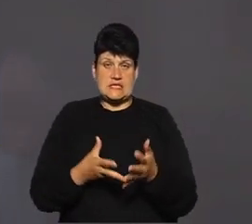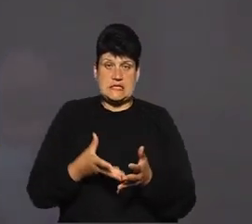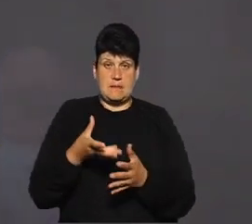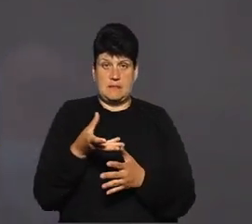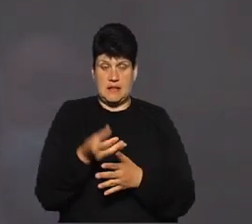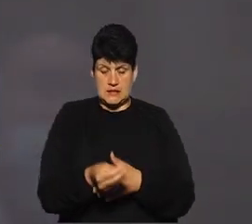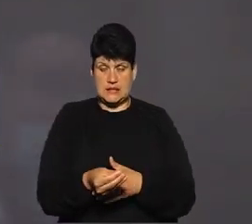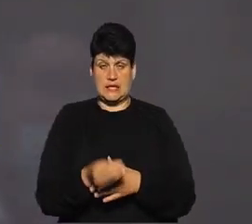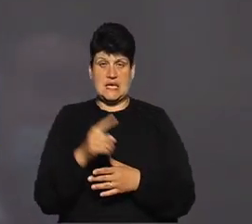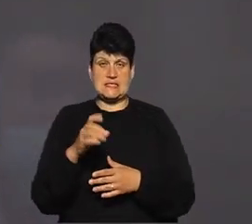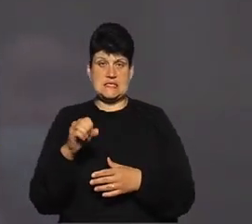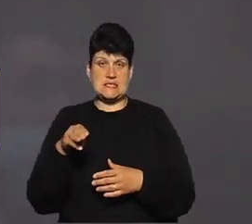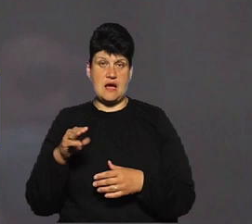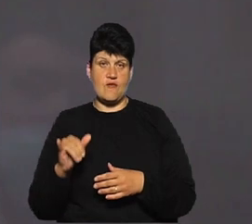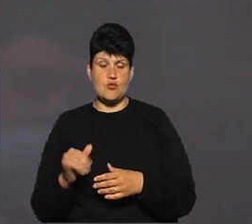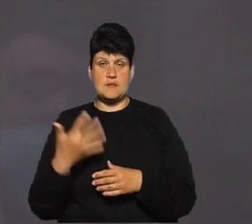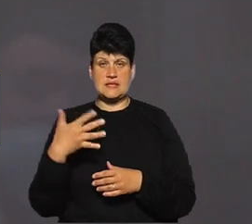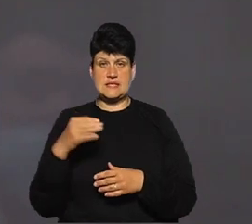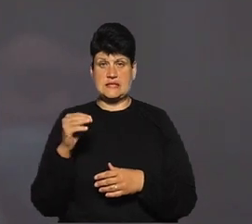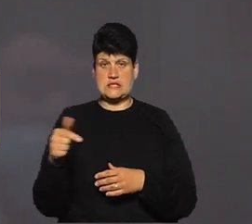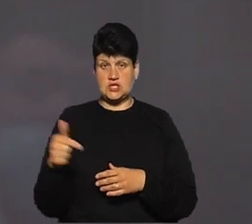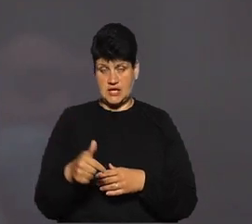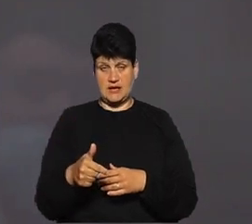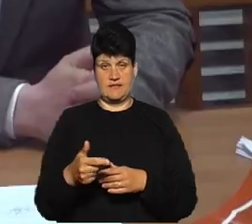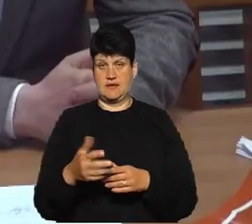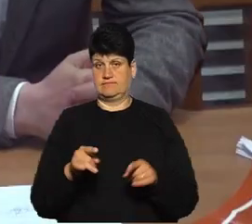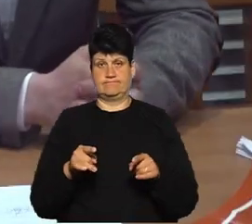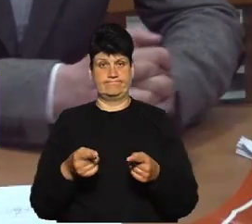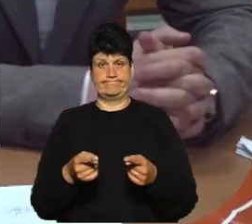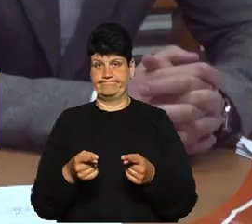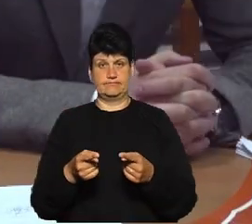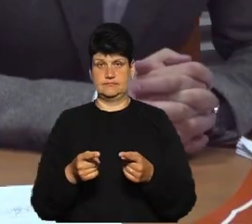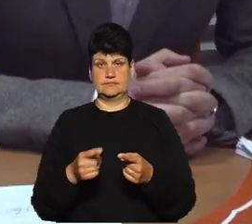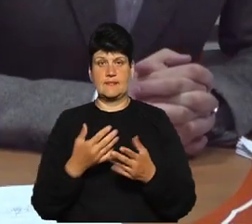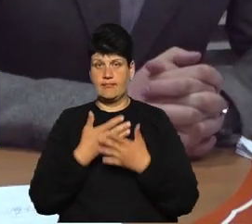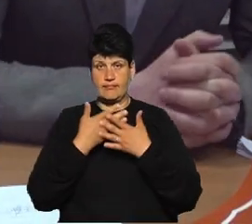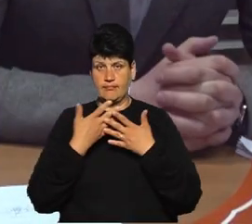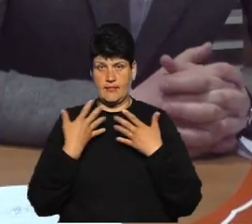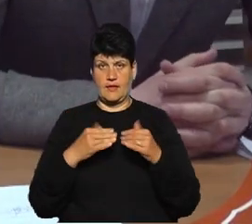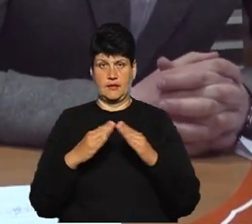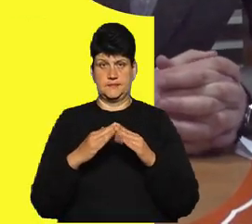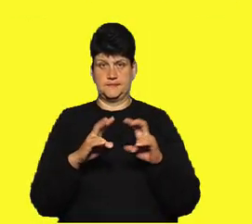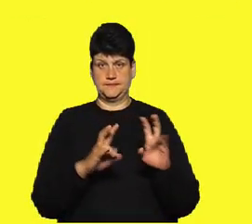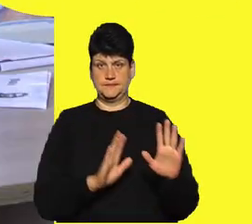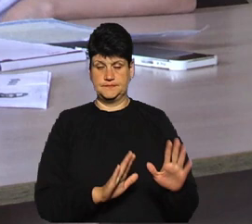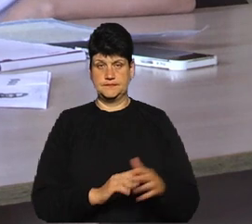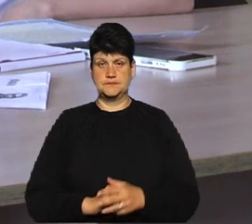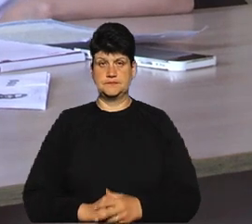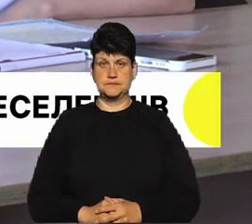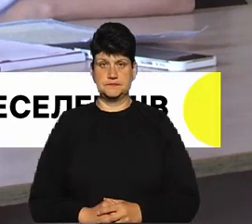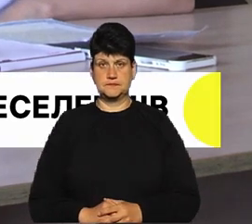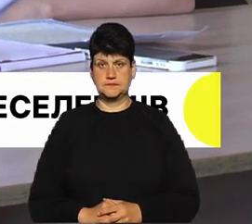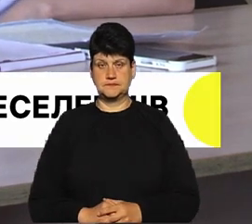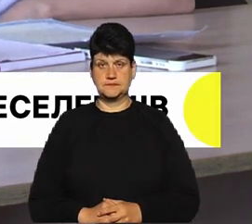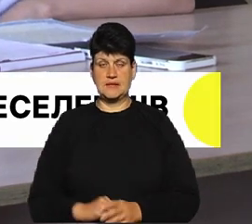судом заставу майже 50 тисяч гривень і вийшла з-під варти. Про це розповіла речниця обласної прокуратури Леся Гурецька.